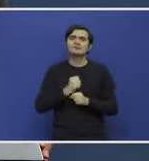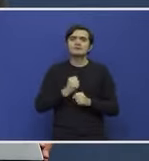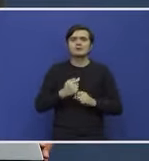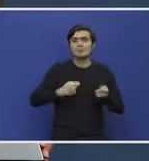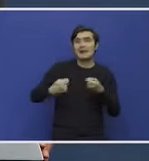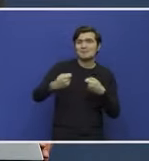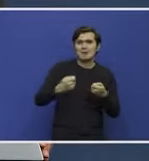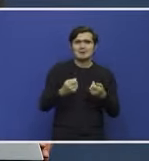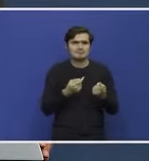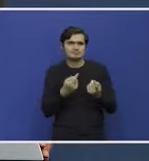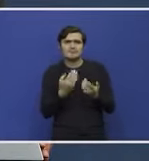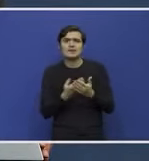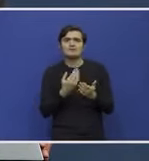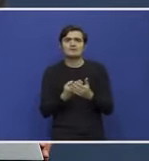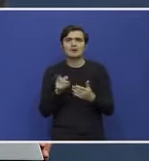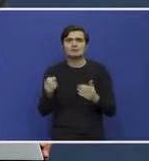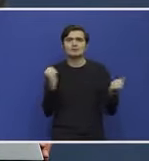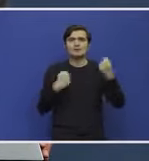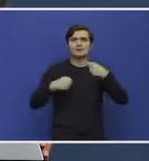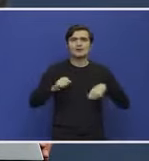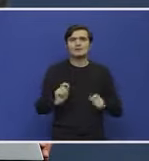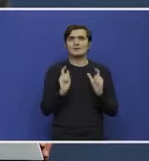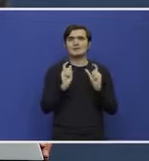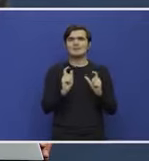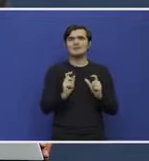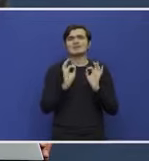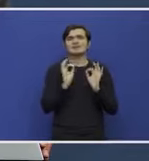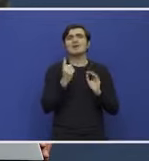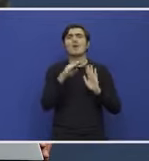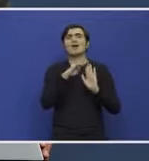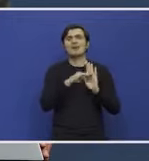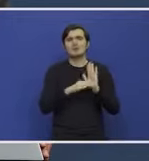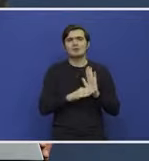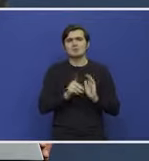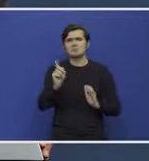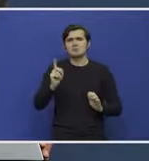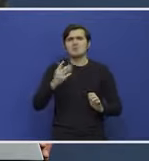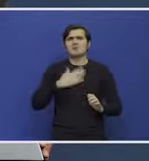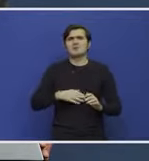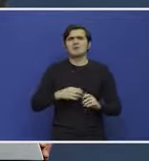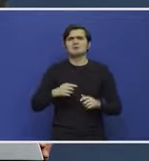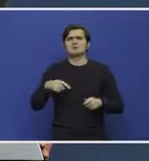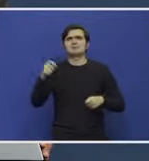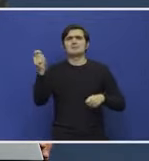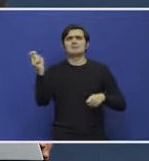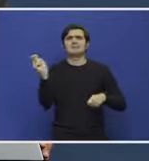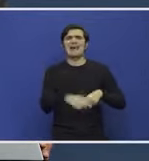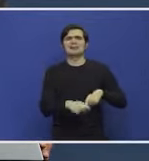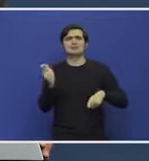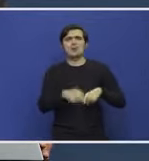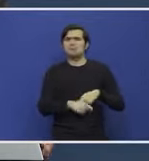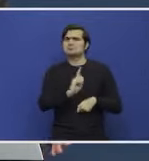acest comportament preventiv să fie regula. Nu ne dorim sancționarea, nu sancționarea este cheia